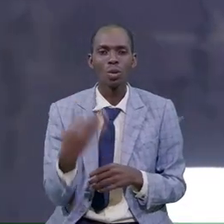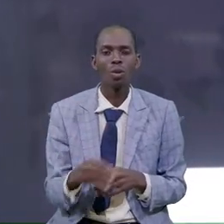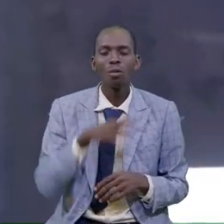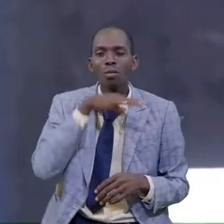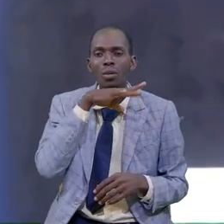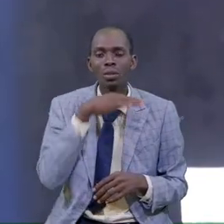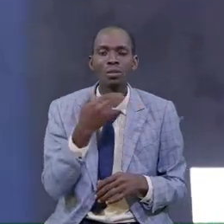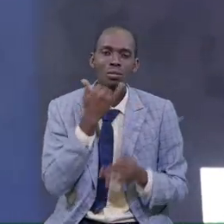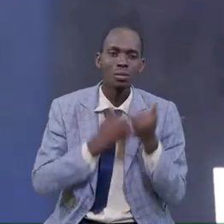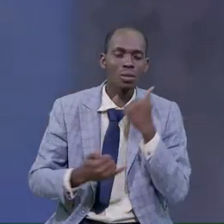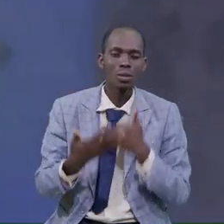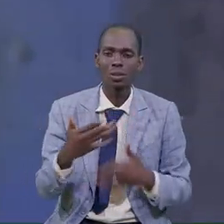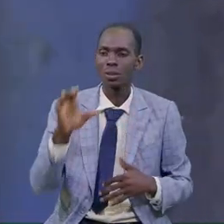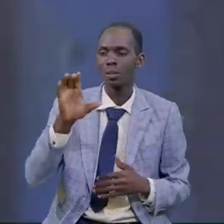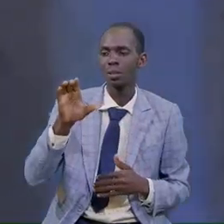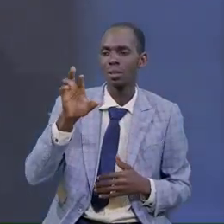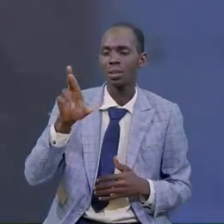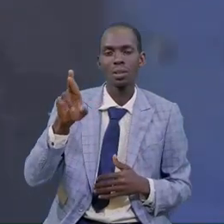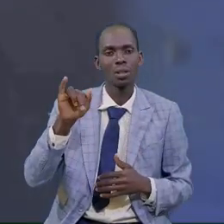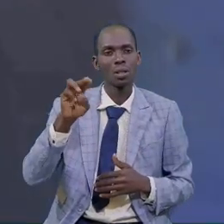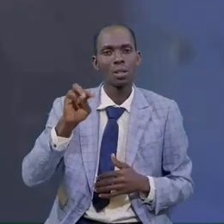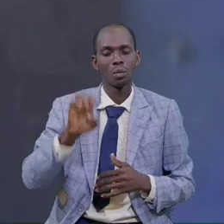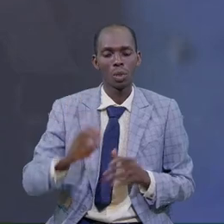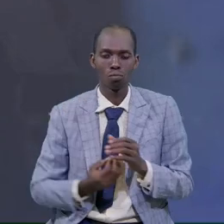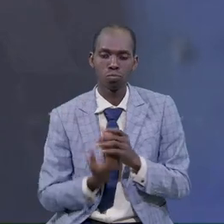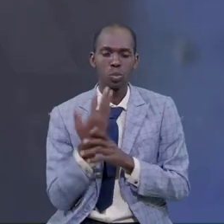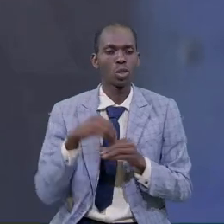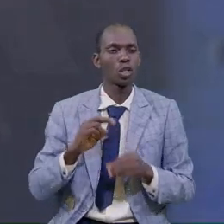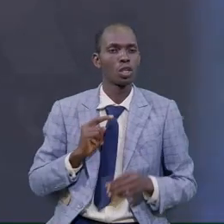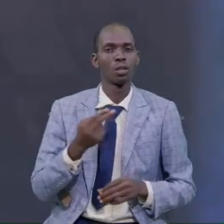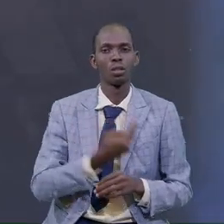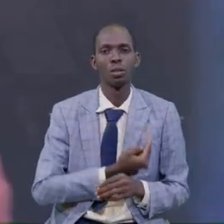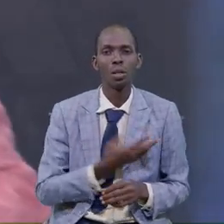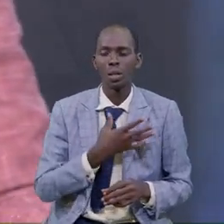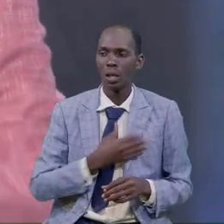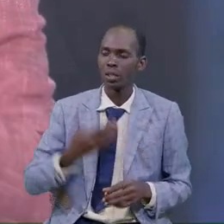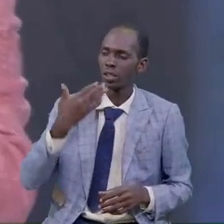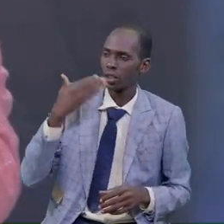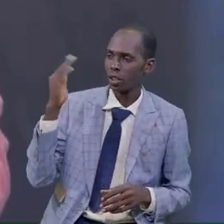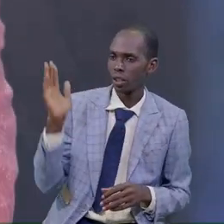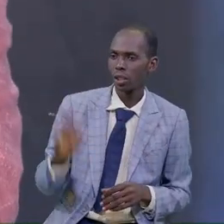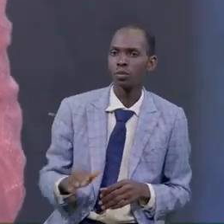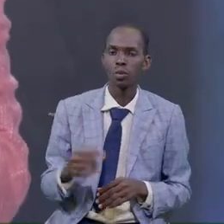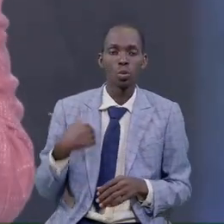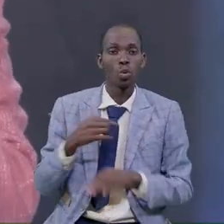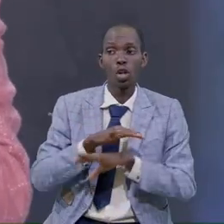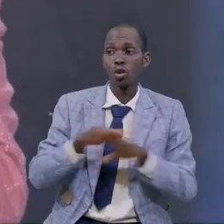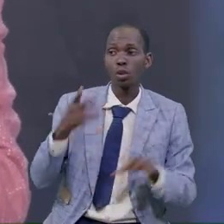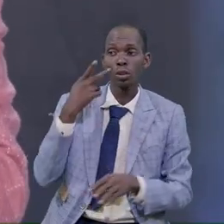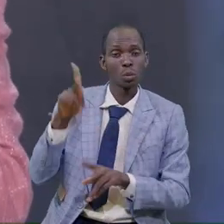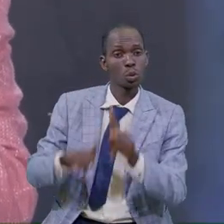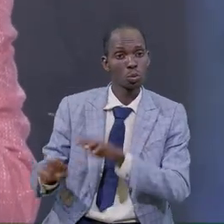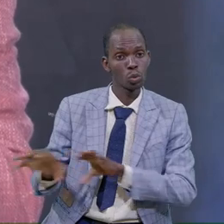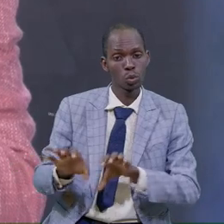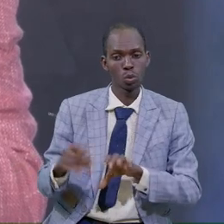commence à s'infiltrer dans notre vie. Les mauvaises choses que nous ne voyons même pas les autres faire, nous commençons à faire ces choses. Maintenant,